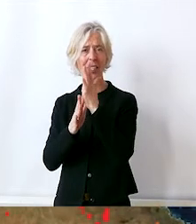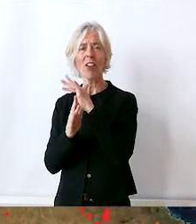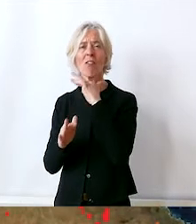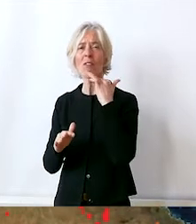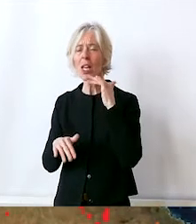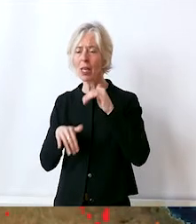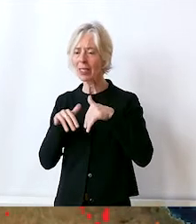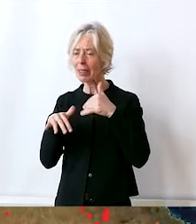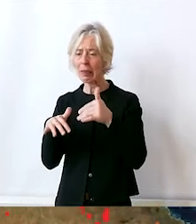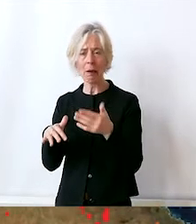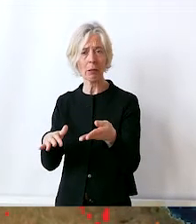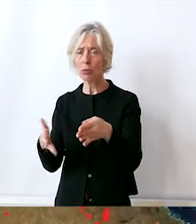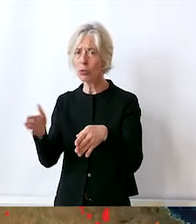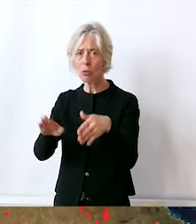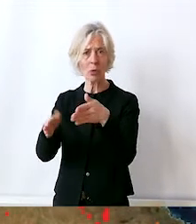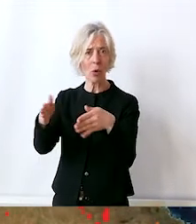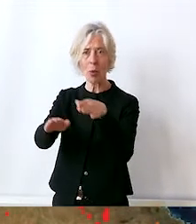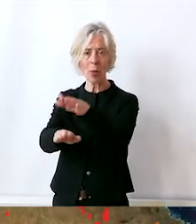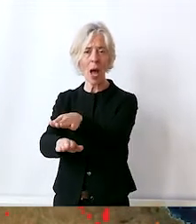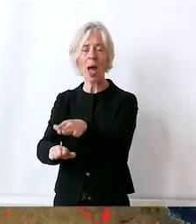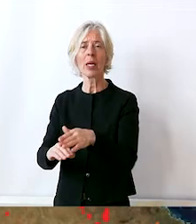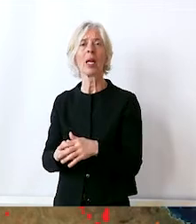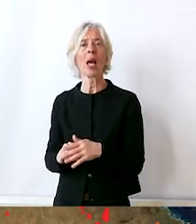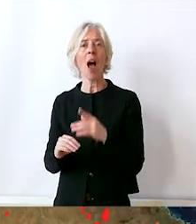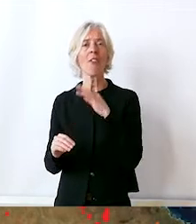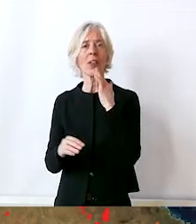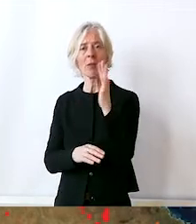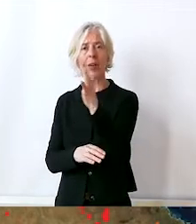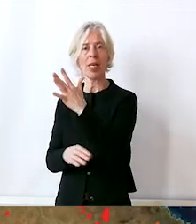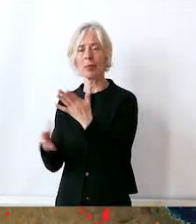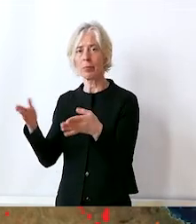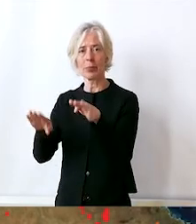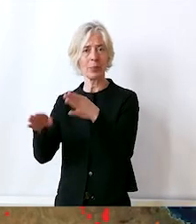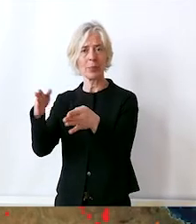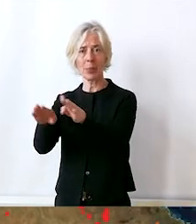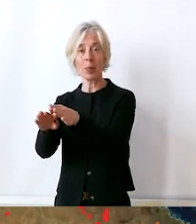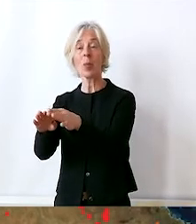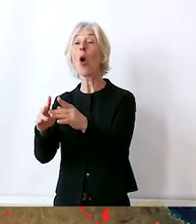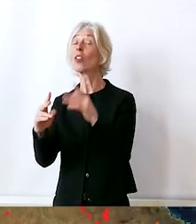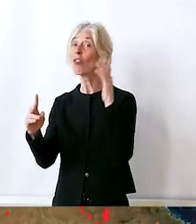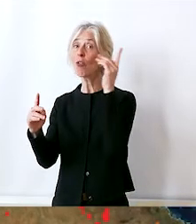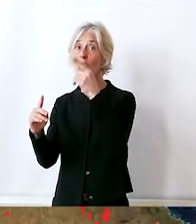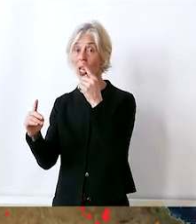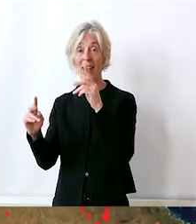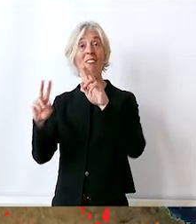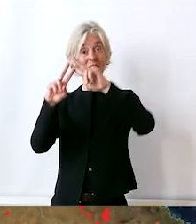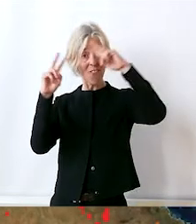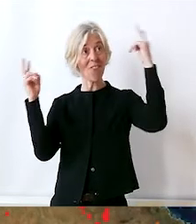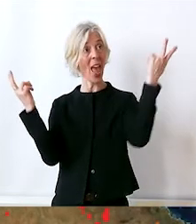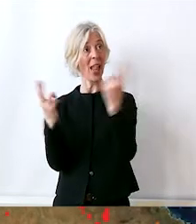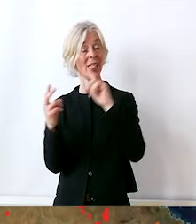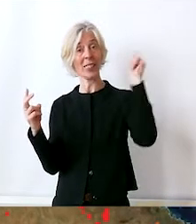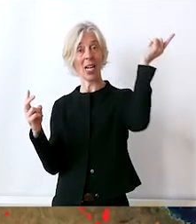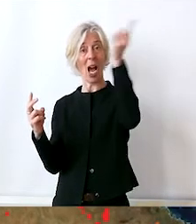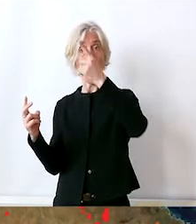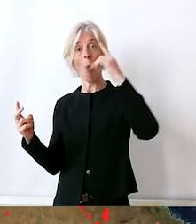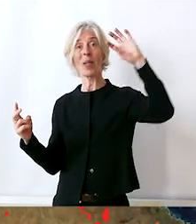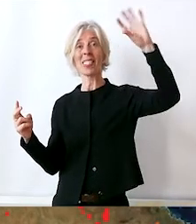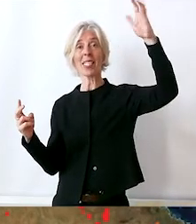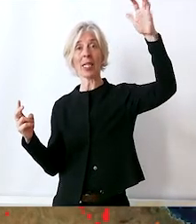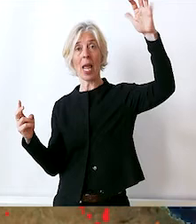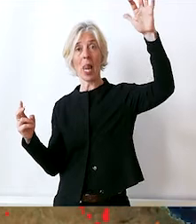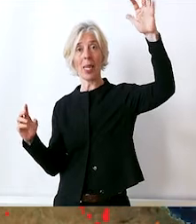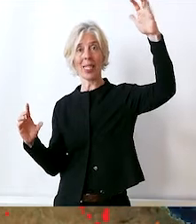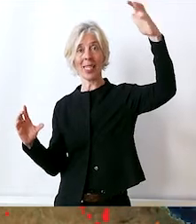auch gestorben, Städte zerstört worden. Wenn man Satelliten im Orbit hat, die sehr früh schon diese Hitzequellen entwickeln